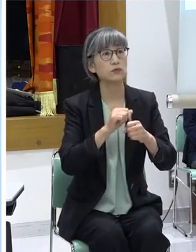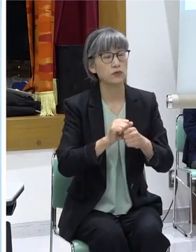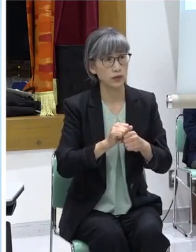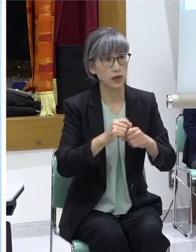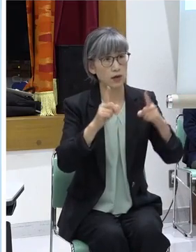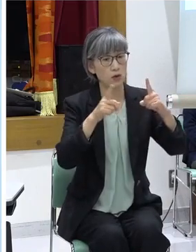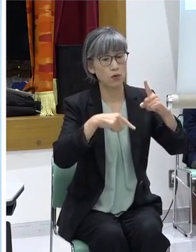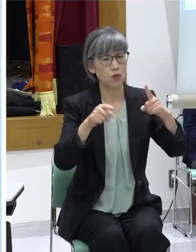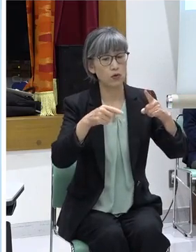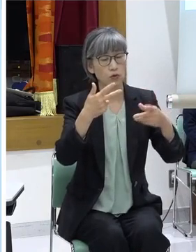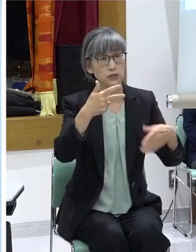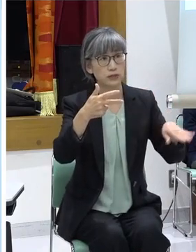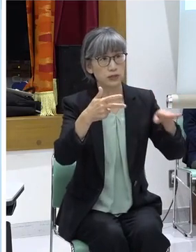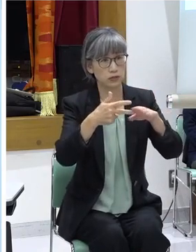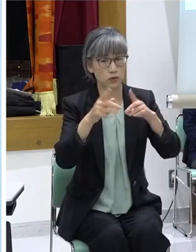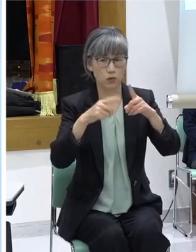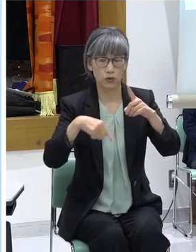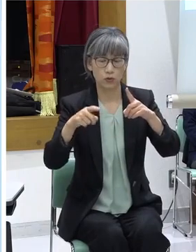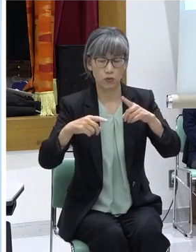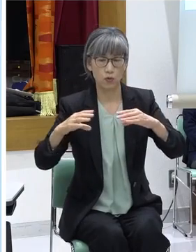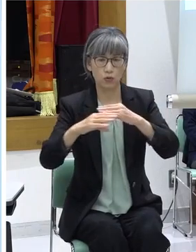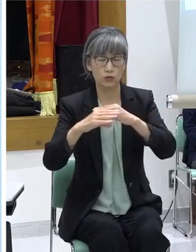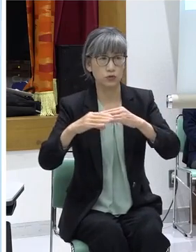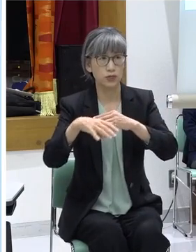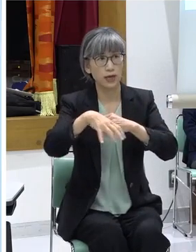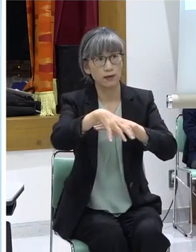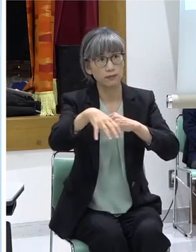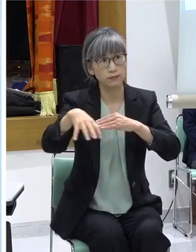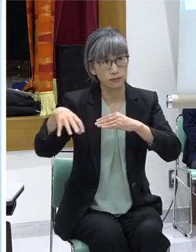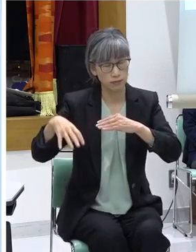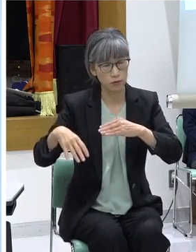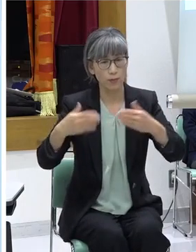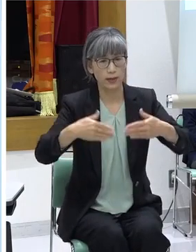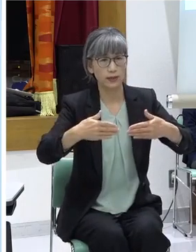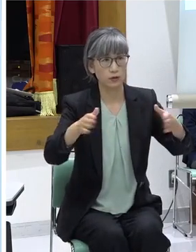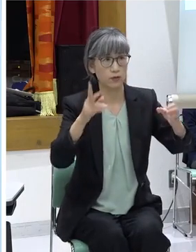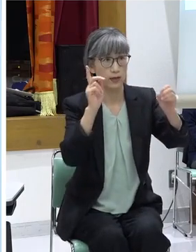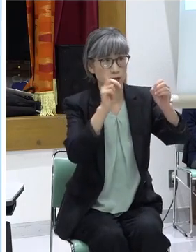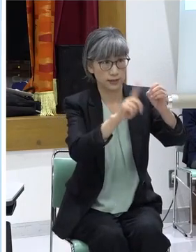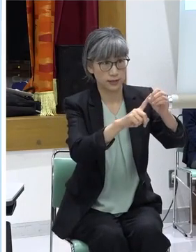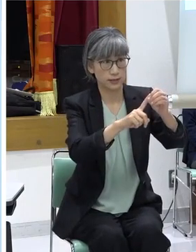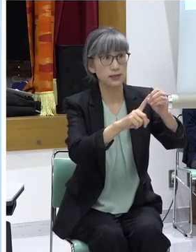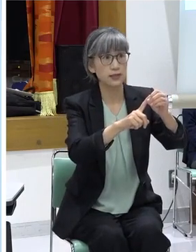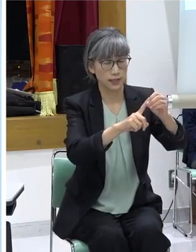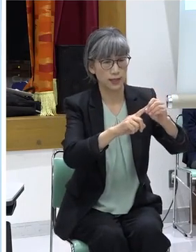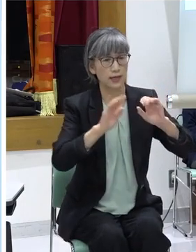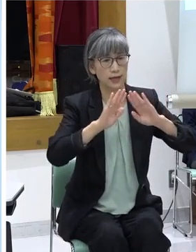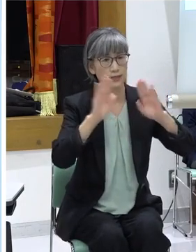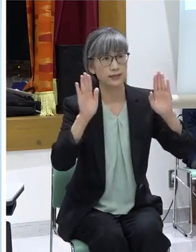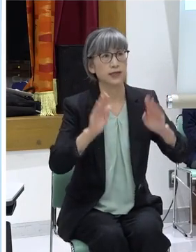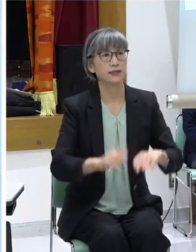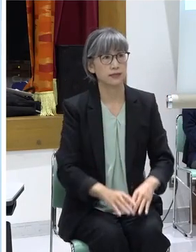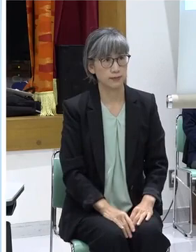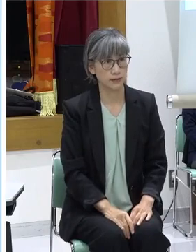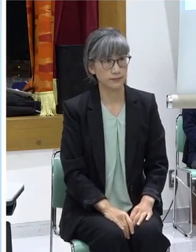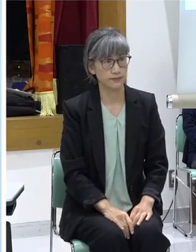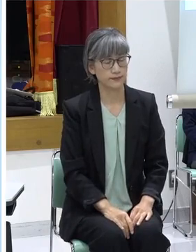共施設や公共交通機関のバリアフリー化を目指しておテーマとして開催いたします。